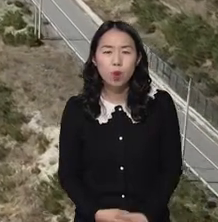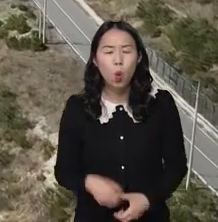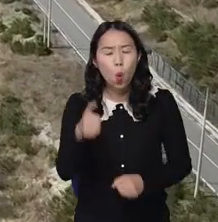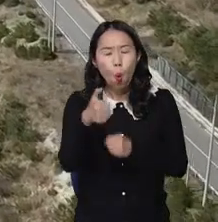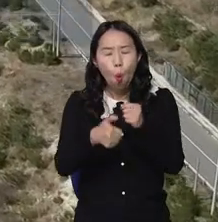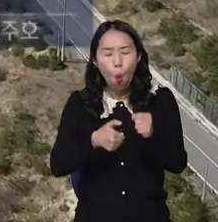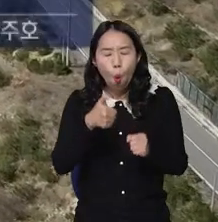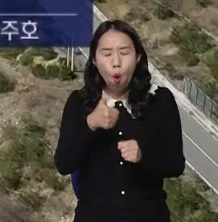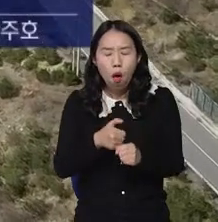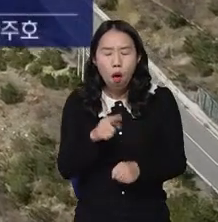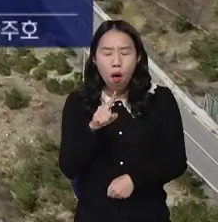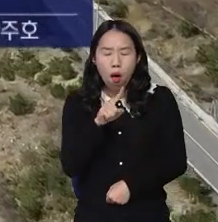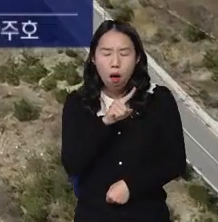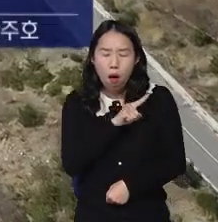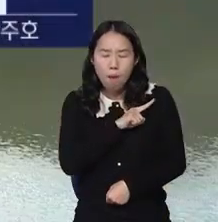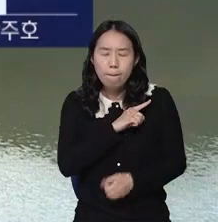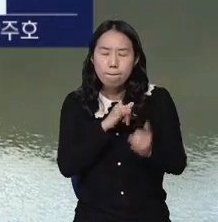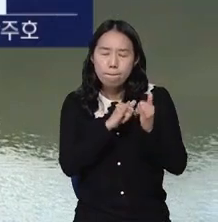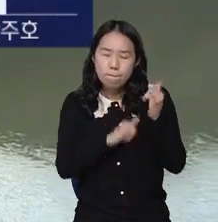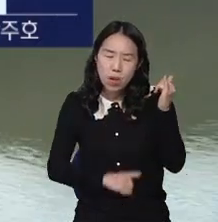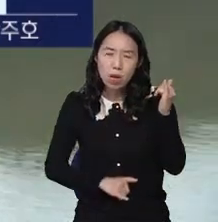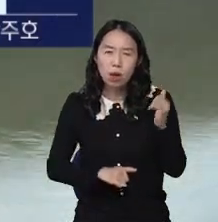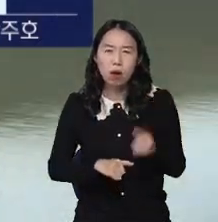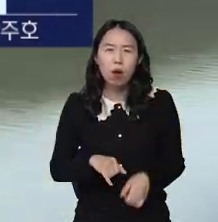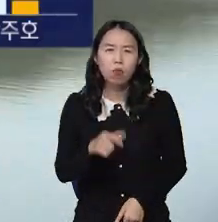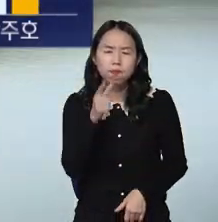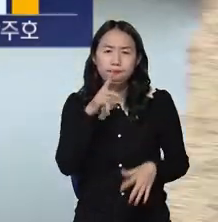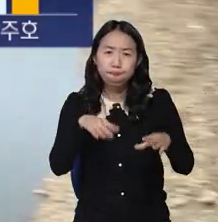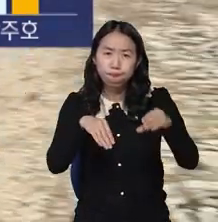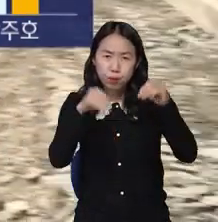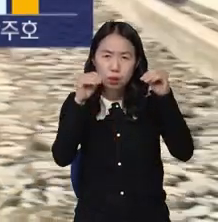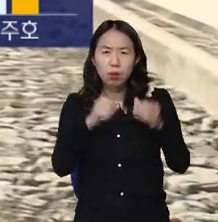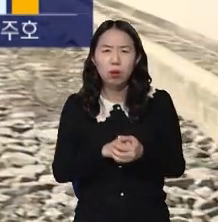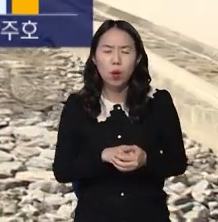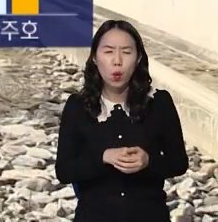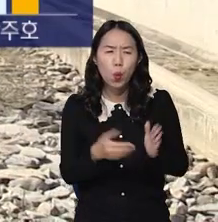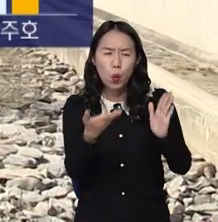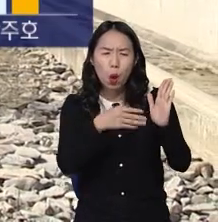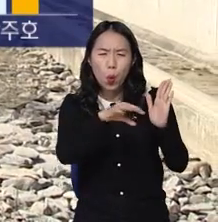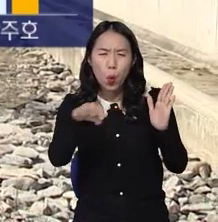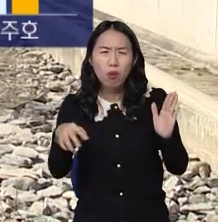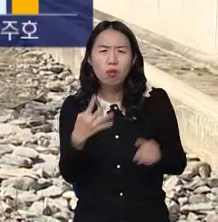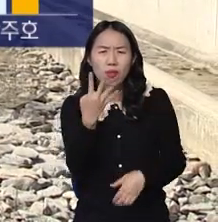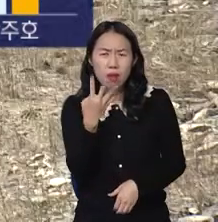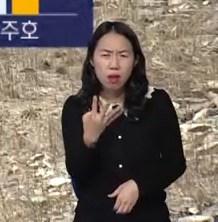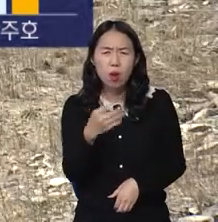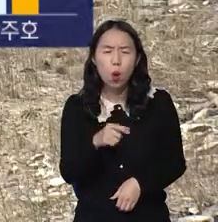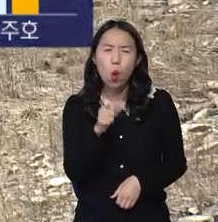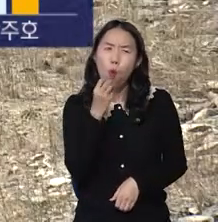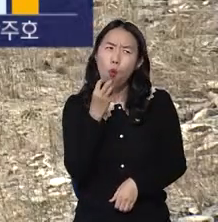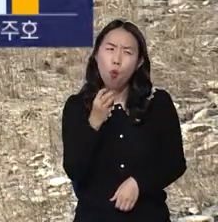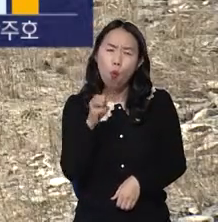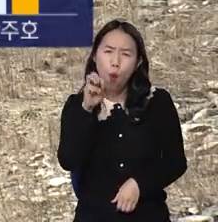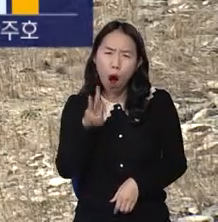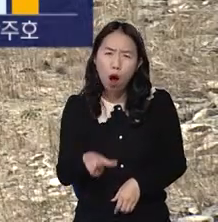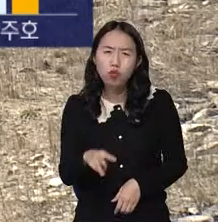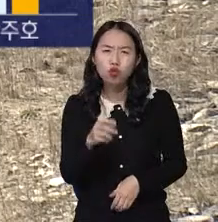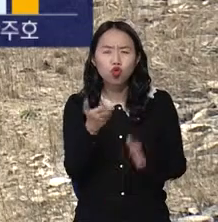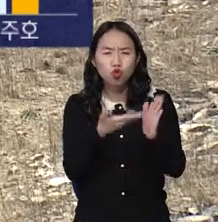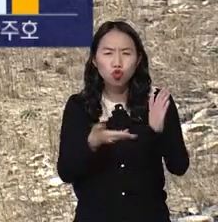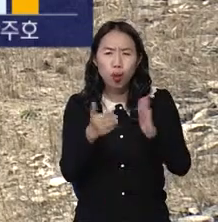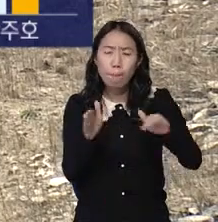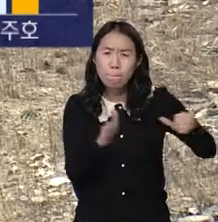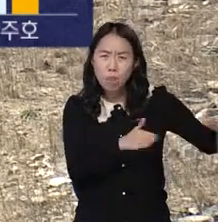50년 만에 최악의 가뭄으로 농업용수를 공급하는 4대 저수지들의 저수율이 광주호를 제외하고